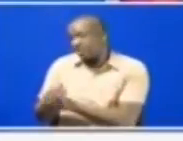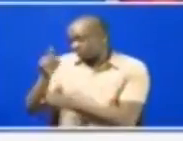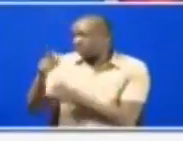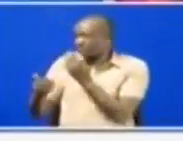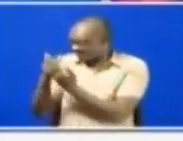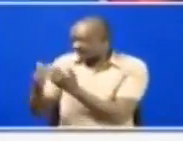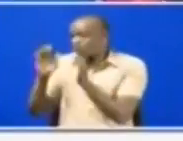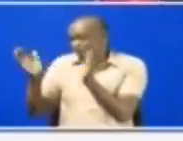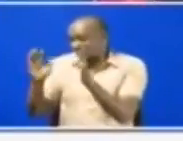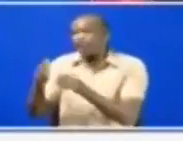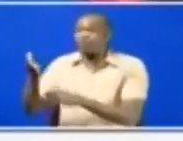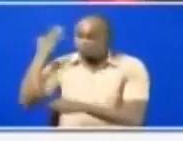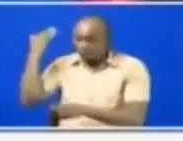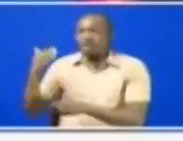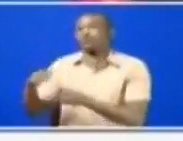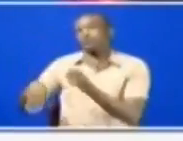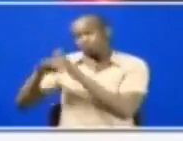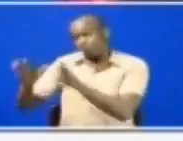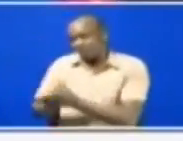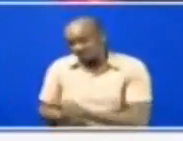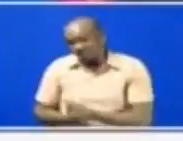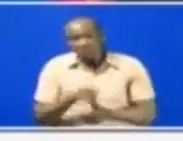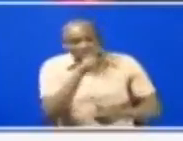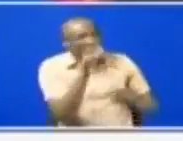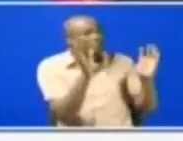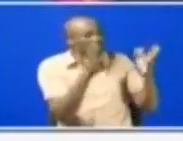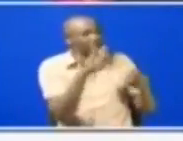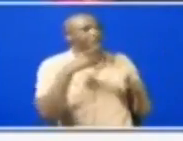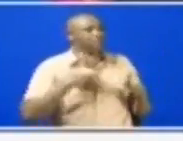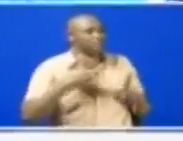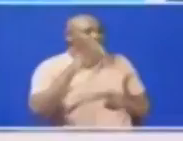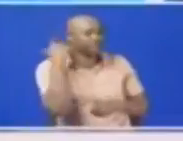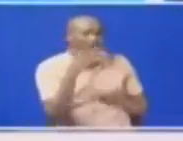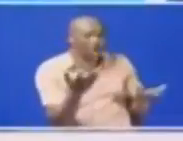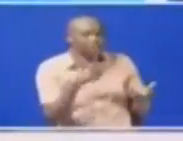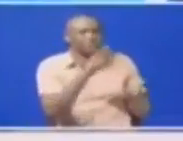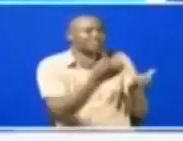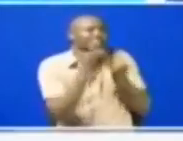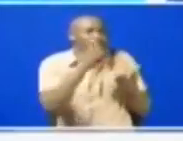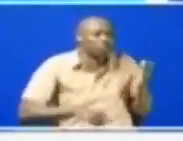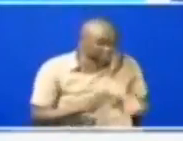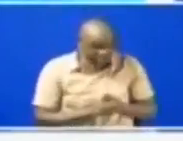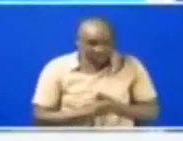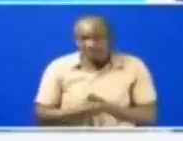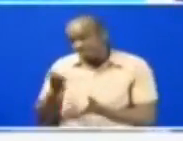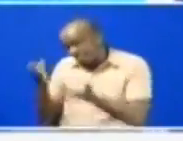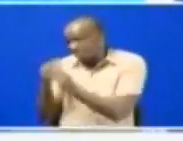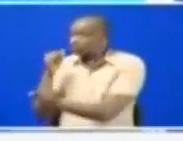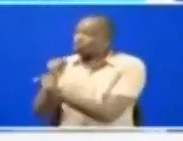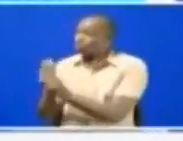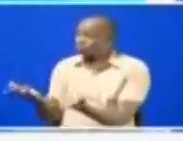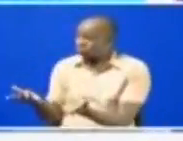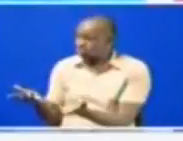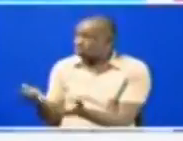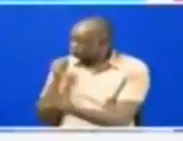aangalie maslahi ya former players. Ukisema maslahi ya former players unataka wanaitarajia msaada wa aina gani? Msaada kama ajira.